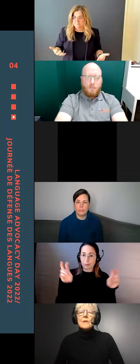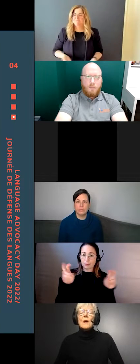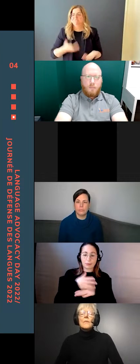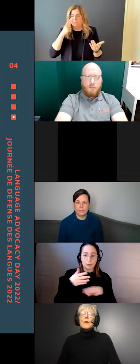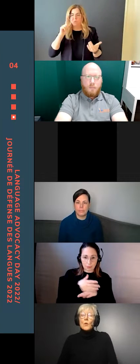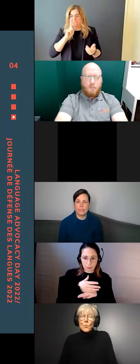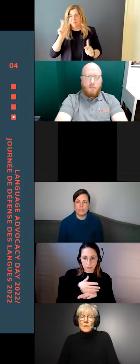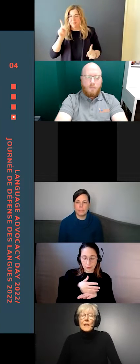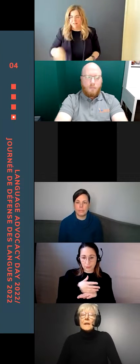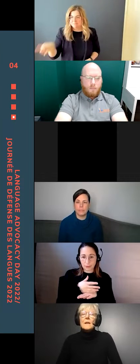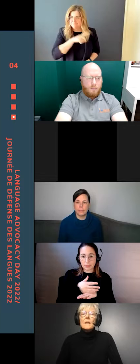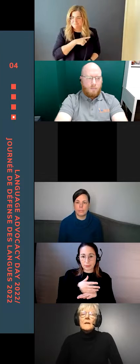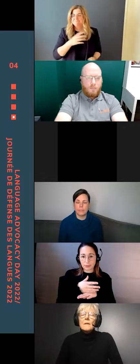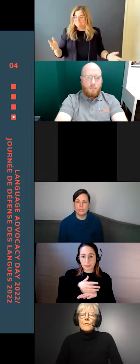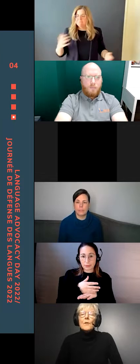la loi sur